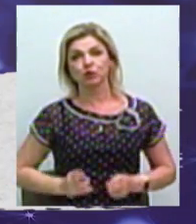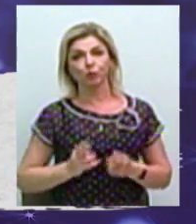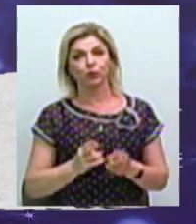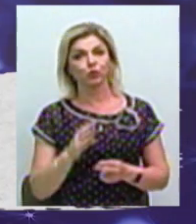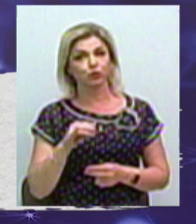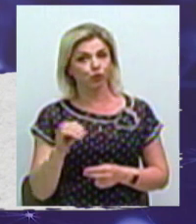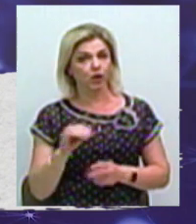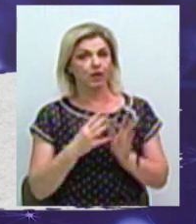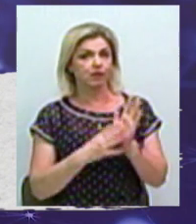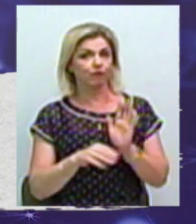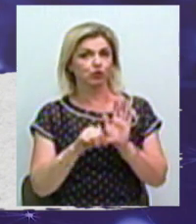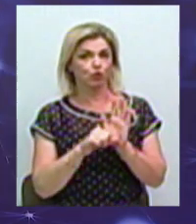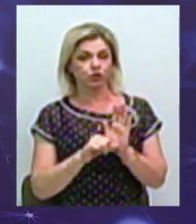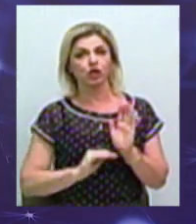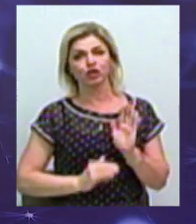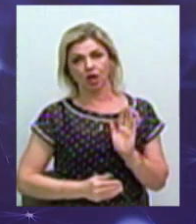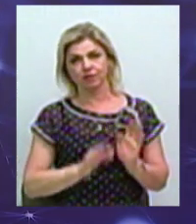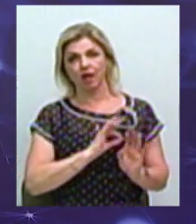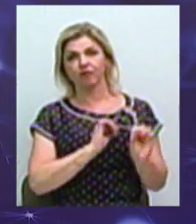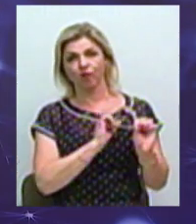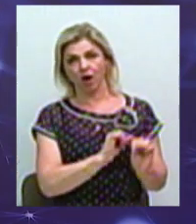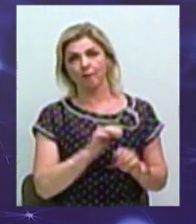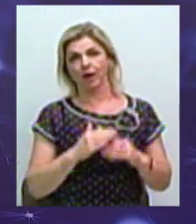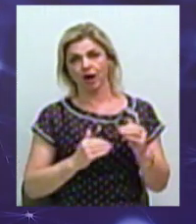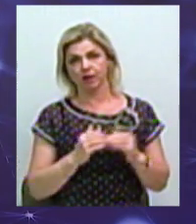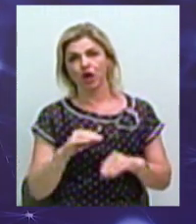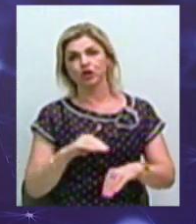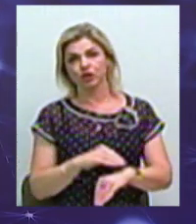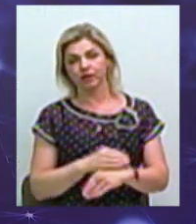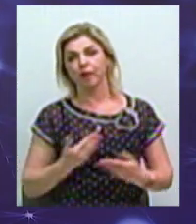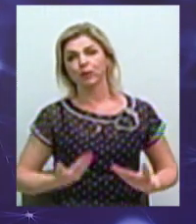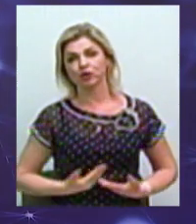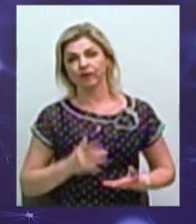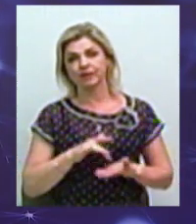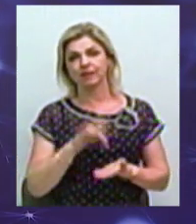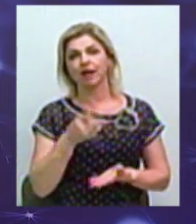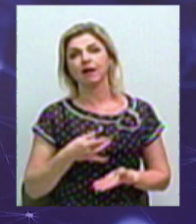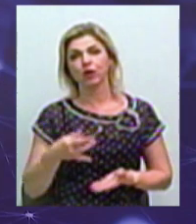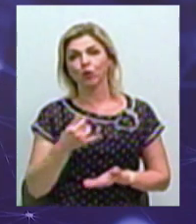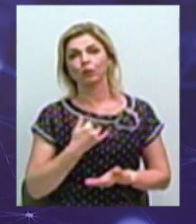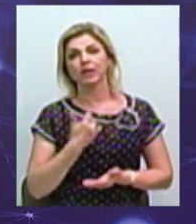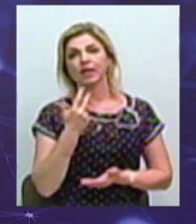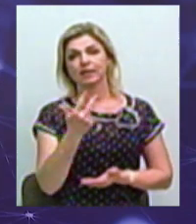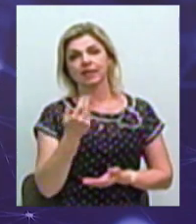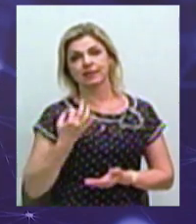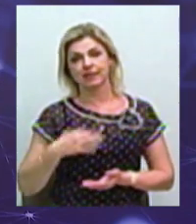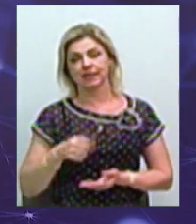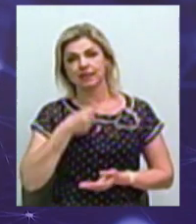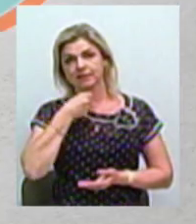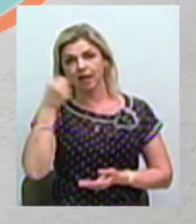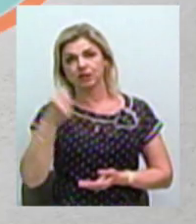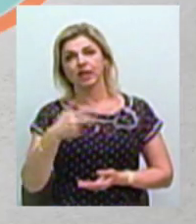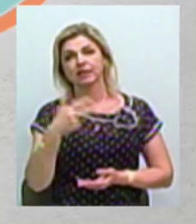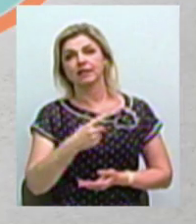с 96-го года частная адвокатская практика. Женат, проживаю в центральном районе. У меня три сына. Старшему